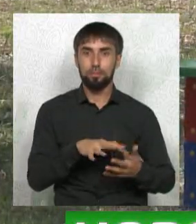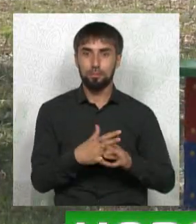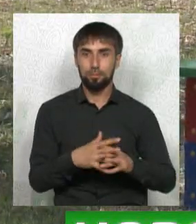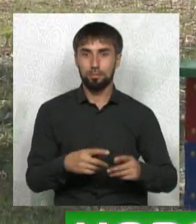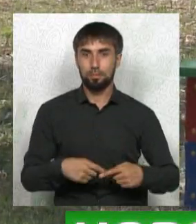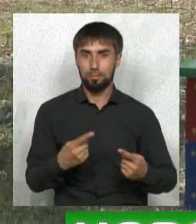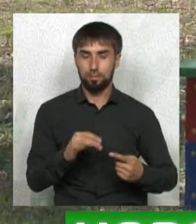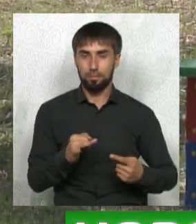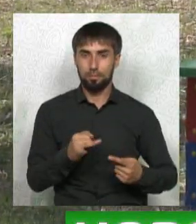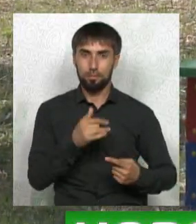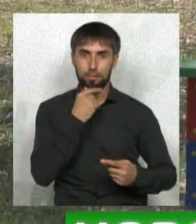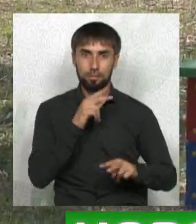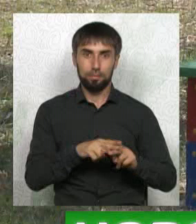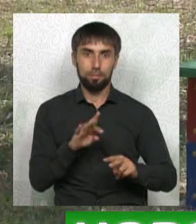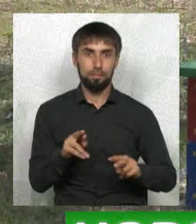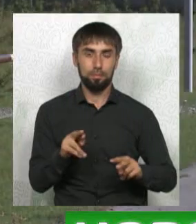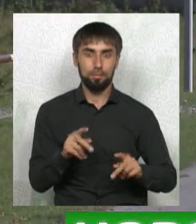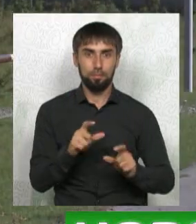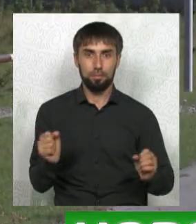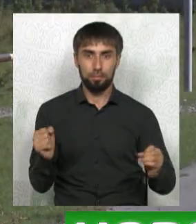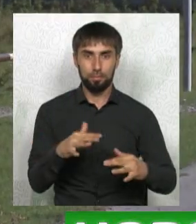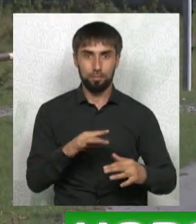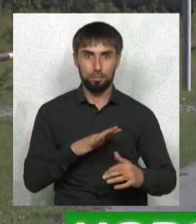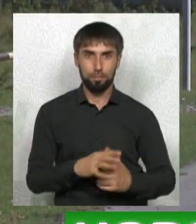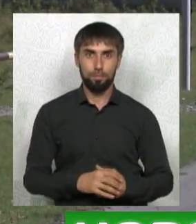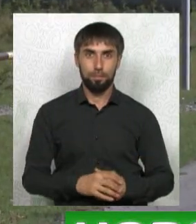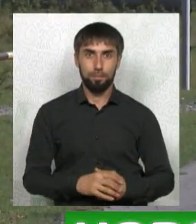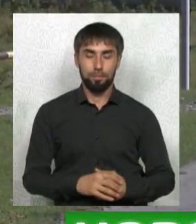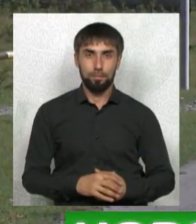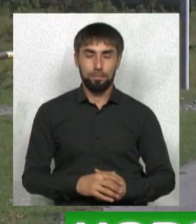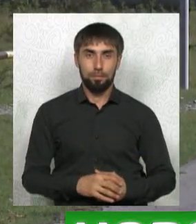привлекательным для заселения. Муслим Ганиев, Адам Гулоев. Новости 24.